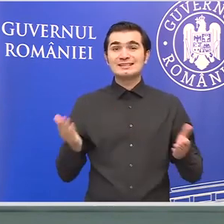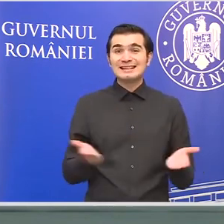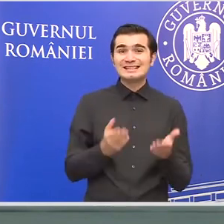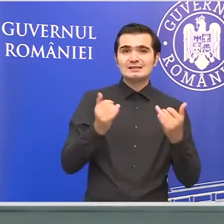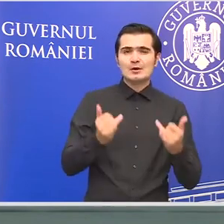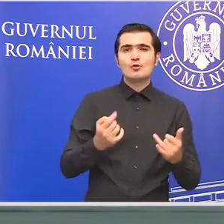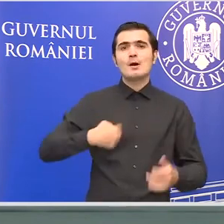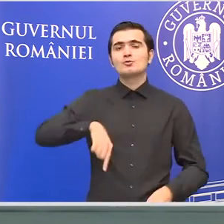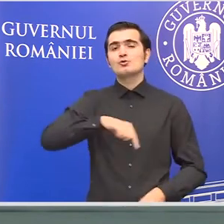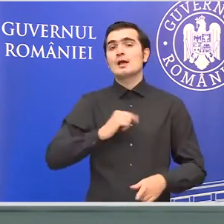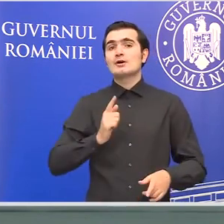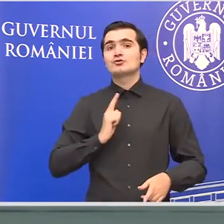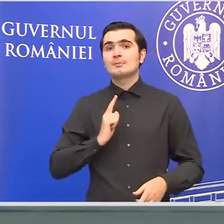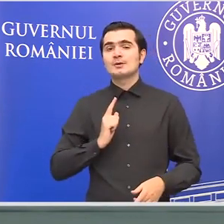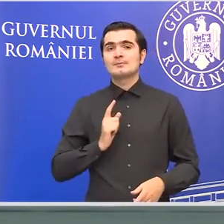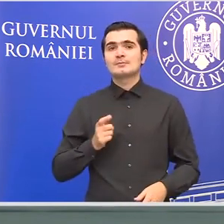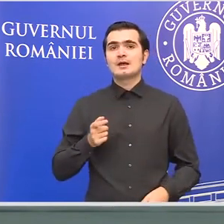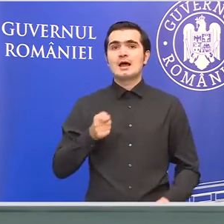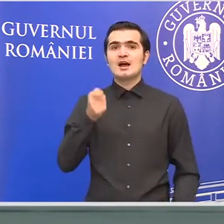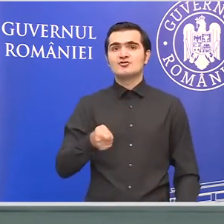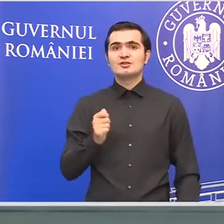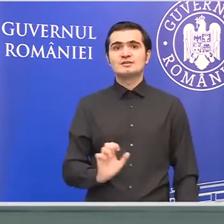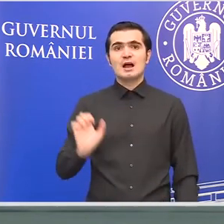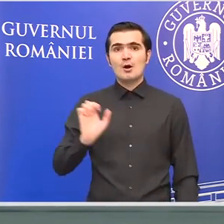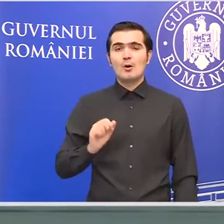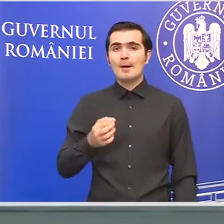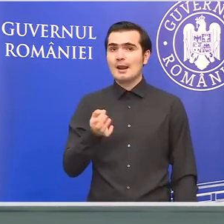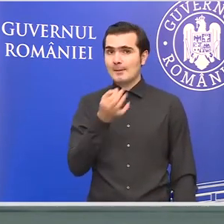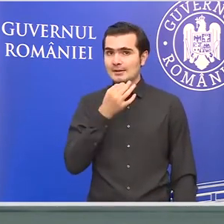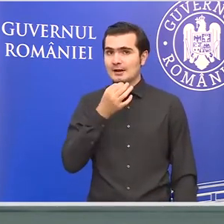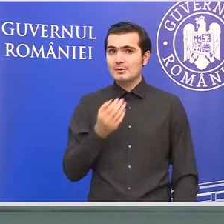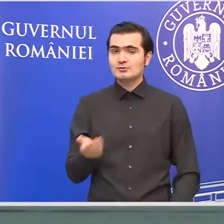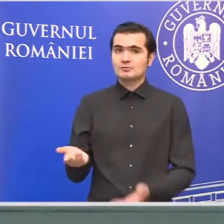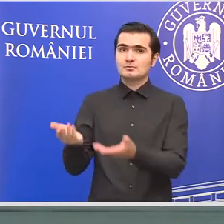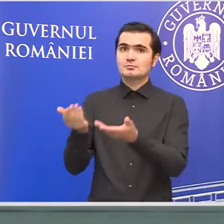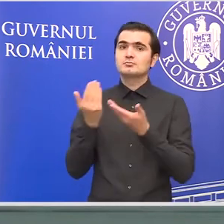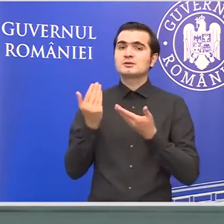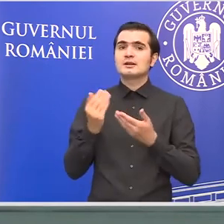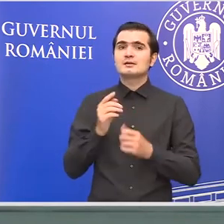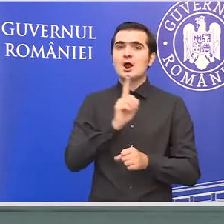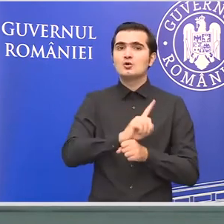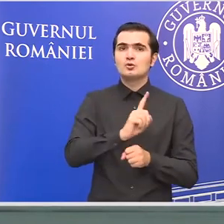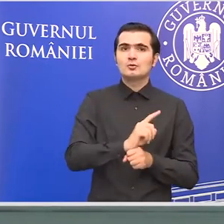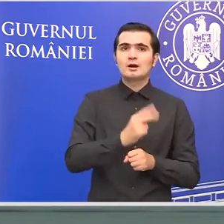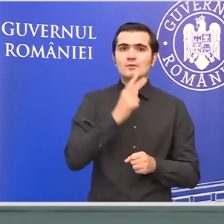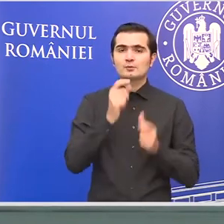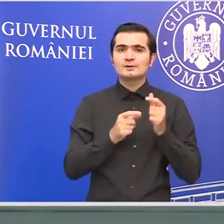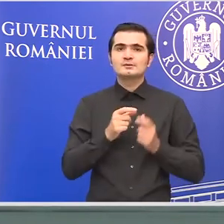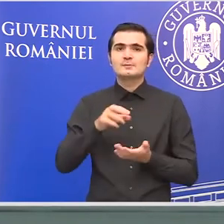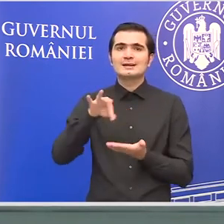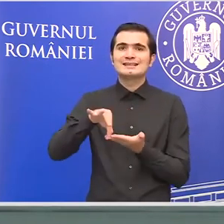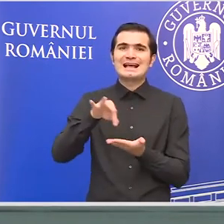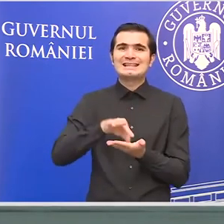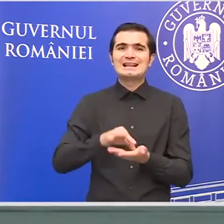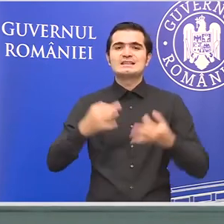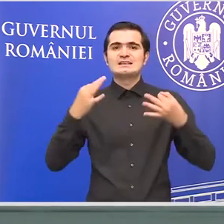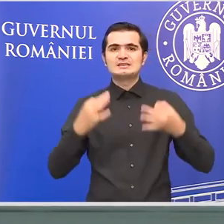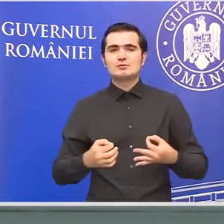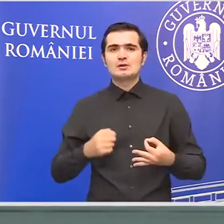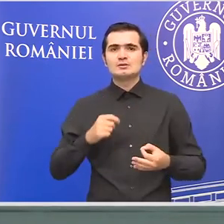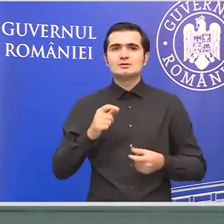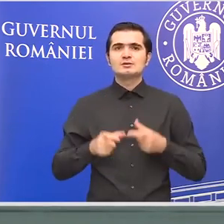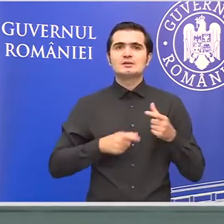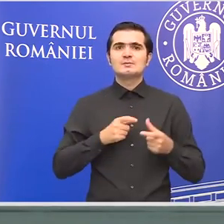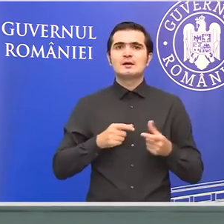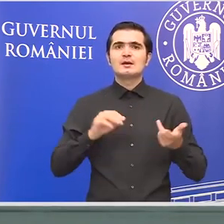de la Agenția Europeană a Medicamentului sunt lucruri care au la bază revizuirea datelor de siguranță și